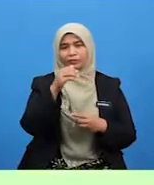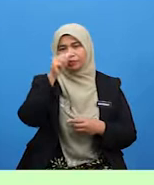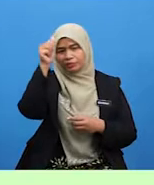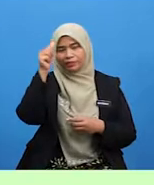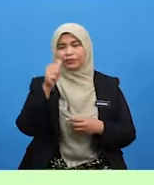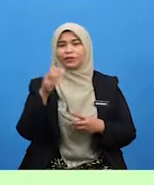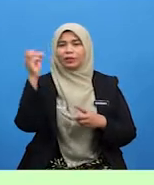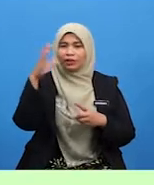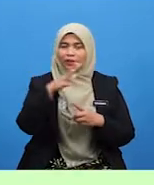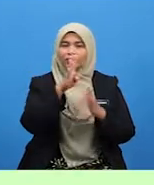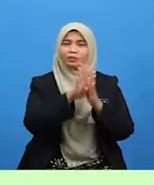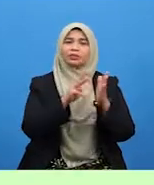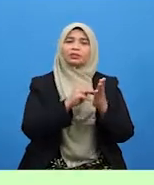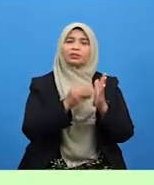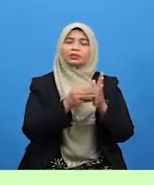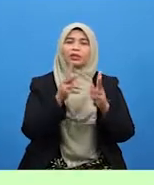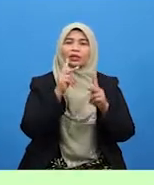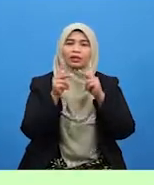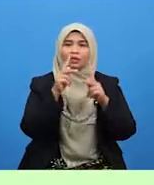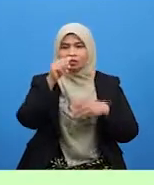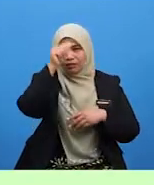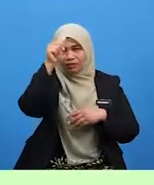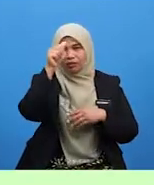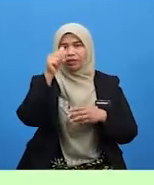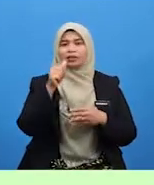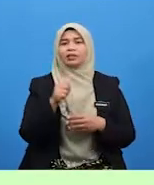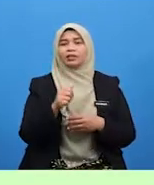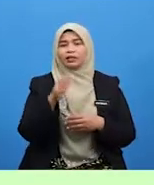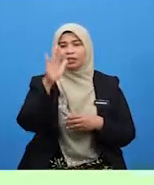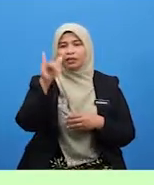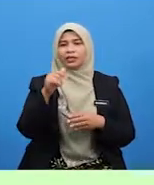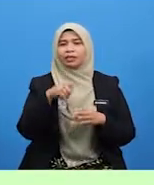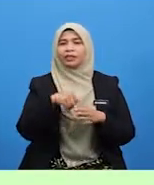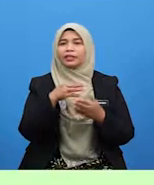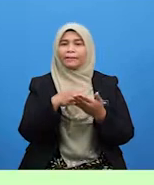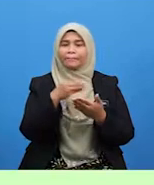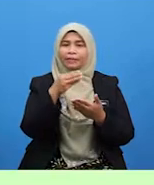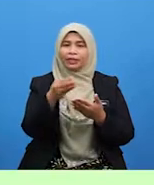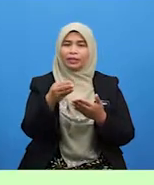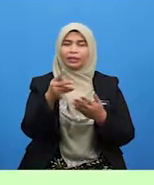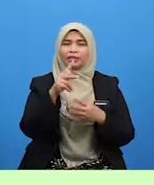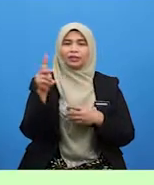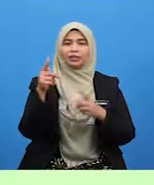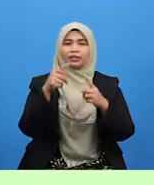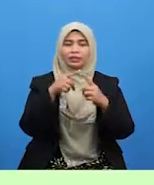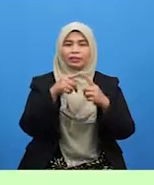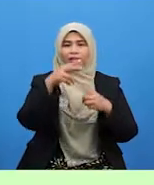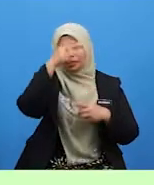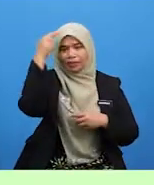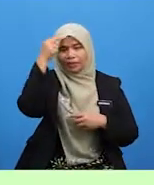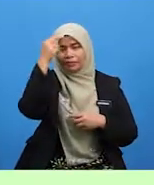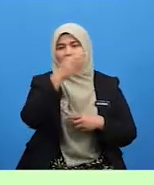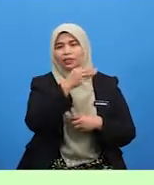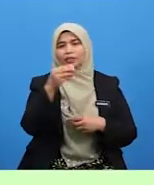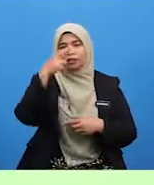Wahyu bermaksud kalam Allah ataupun kata-kata dari Allah yang diberikan kepada